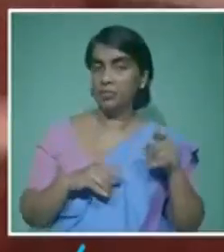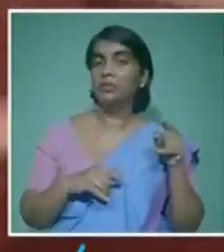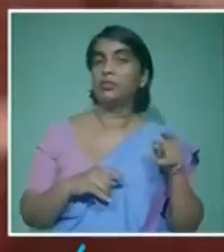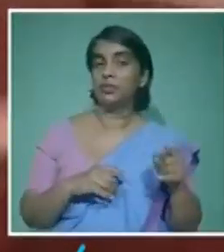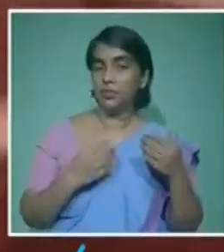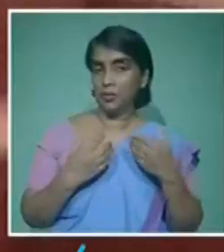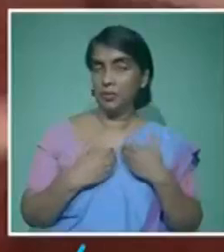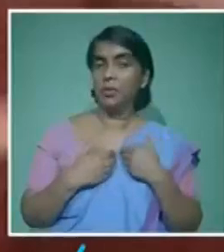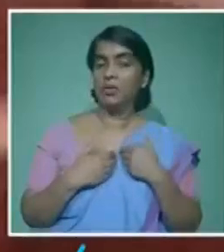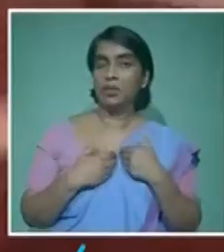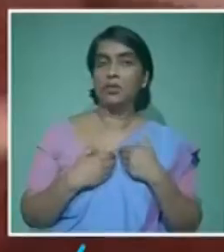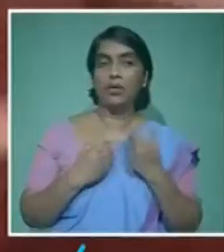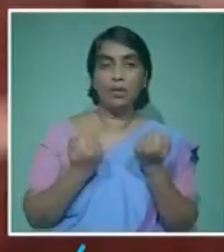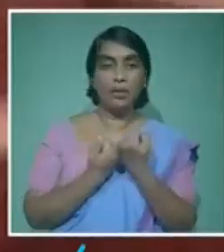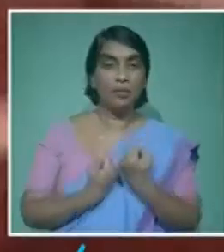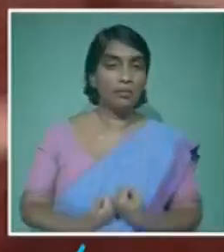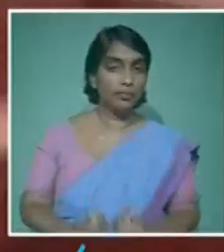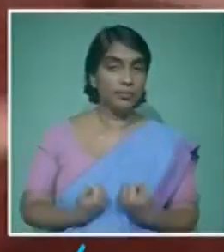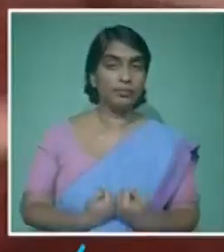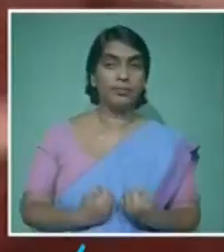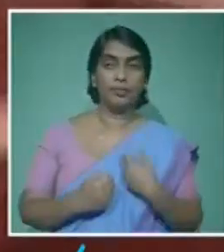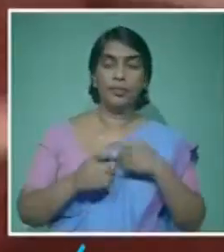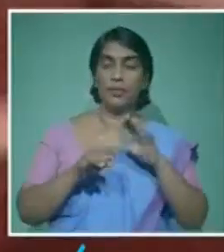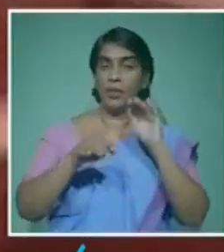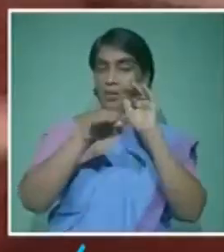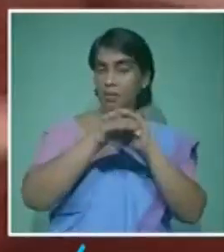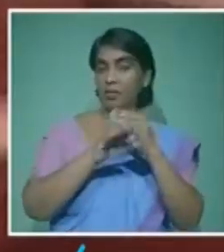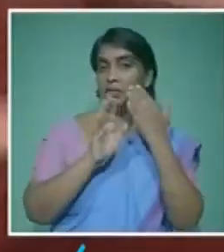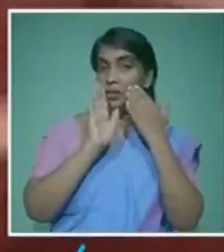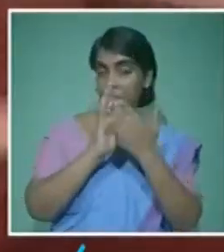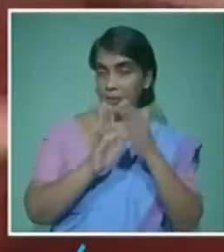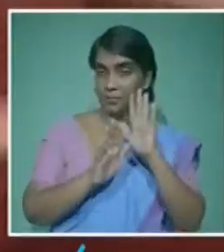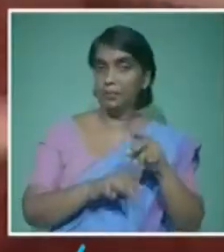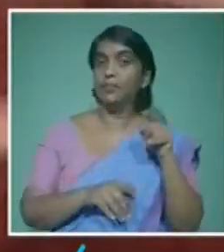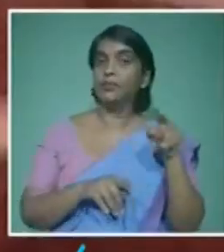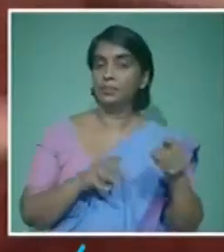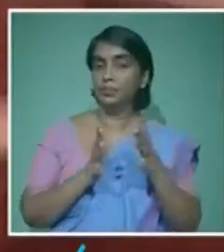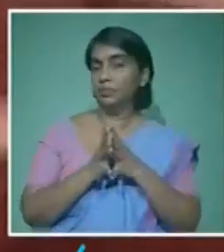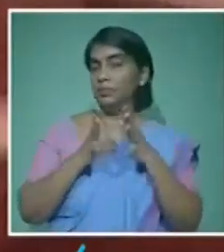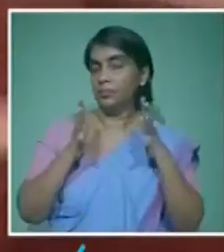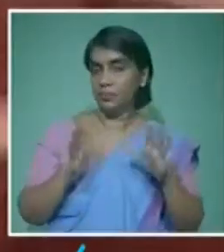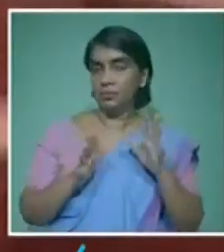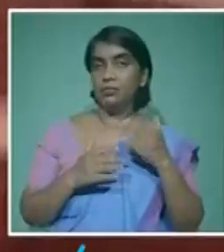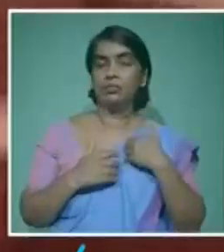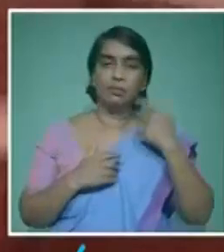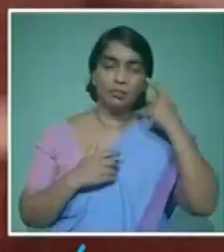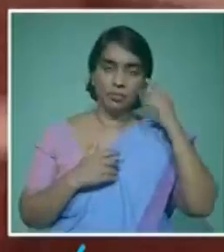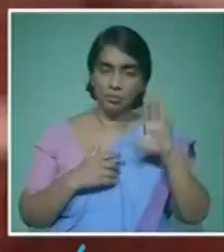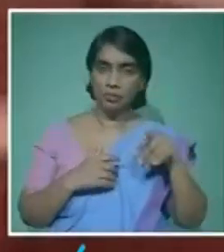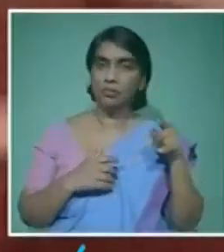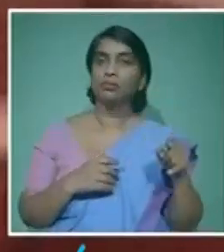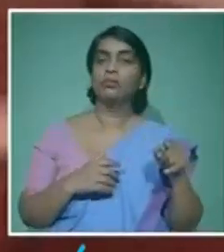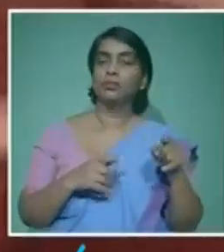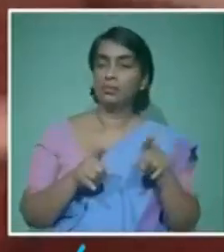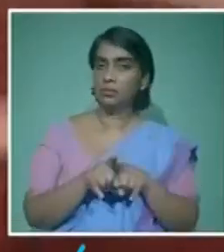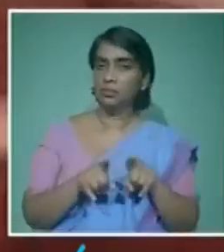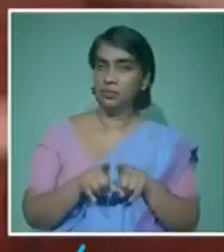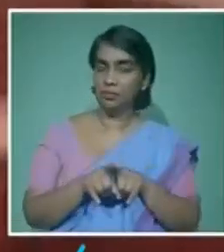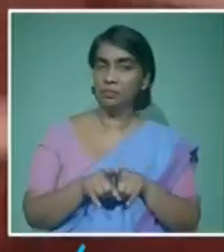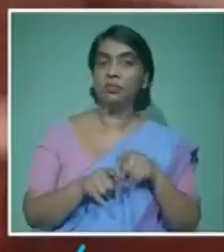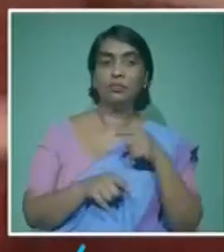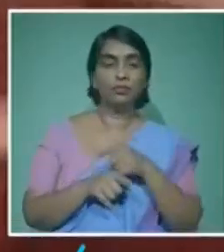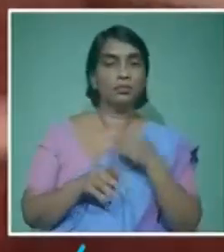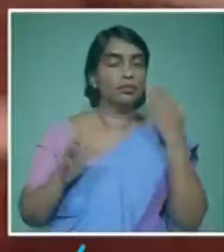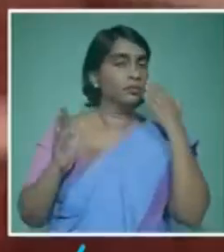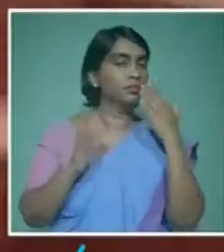வளர்ப்பு நிலையங்களையும் நாம் அதிகரித்து வருகின்றோம். அடுத்த வருடத்தில் இத்துறை சார்ந்து போதிய வளர்ச்சியை நாம் மேலும் எட்ட